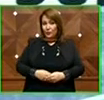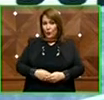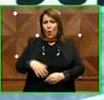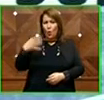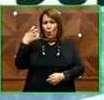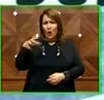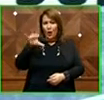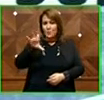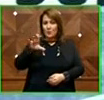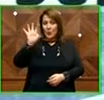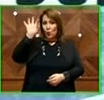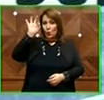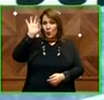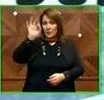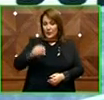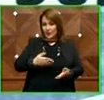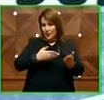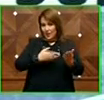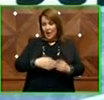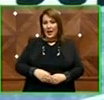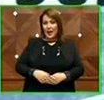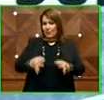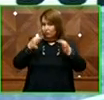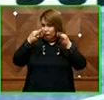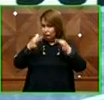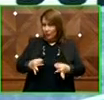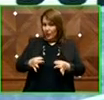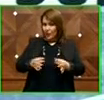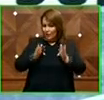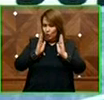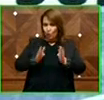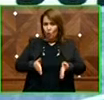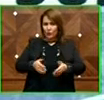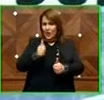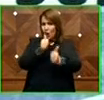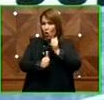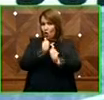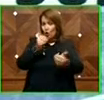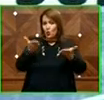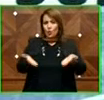22550، هذا العدد المضبوط اللي راهم متنافسين اليوم.